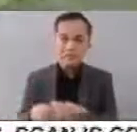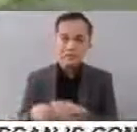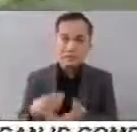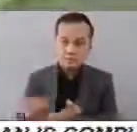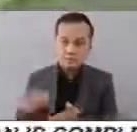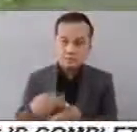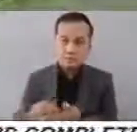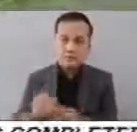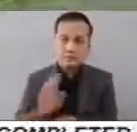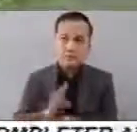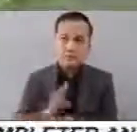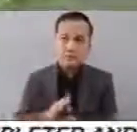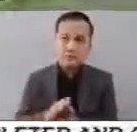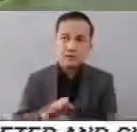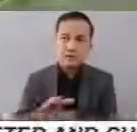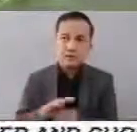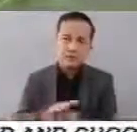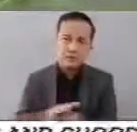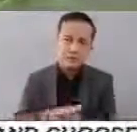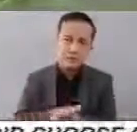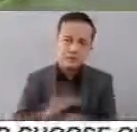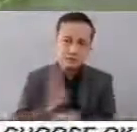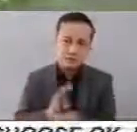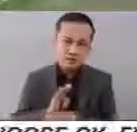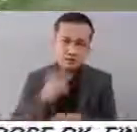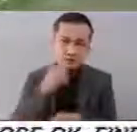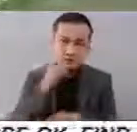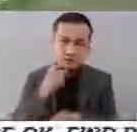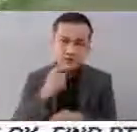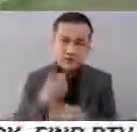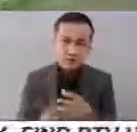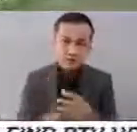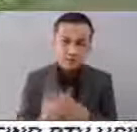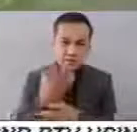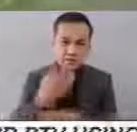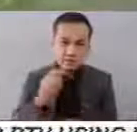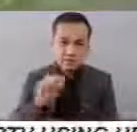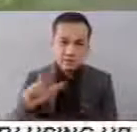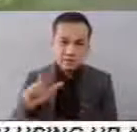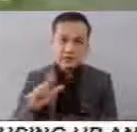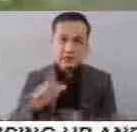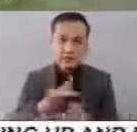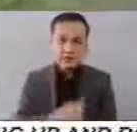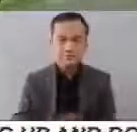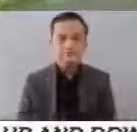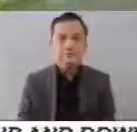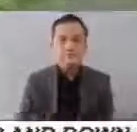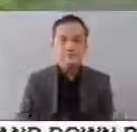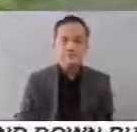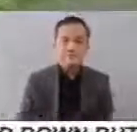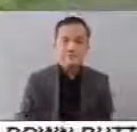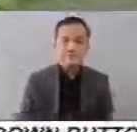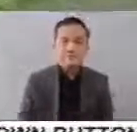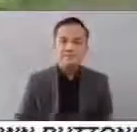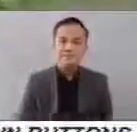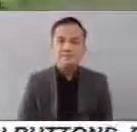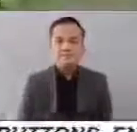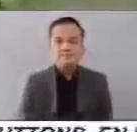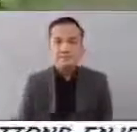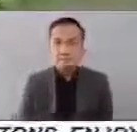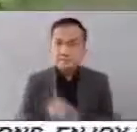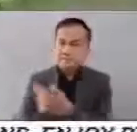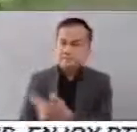o papalitan niya ng DSWD ng 1 kilong bigas sa patayan para makakain ka ng isang meal, no?